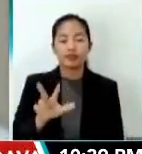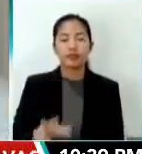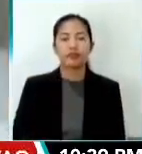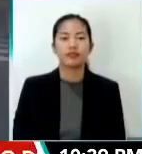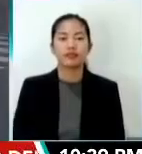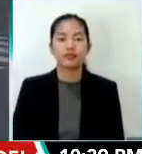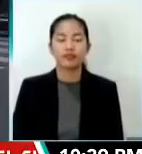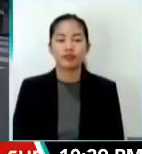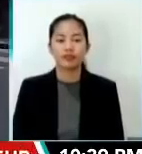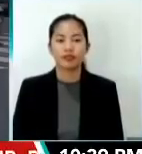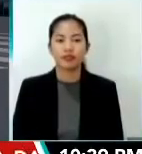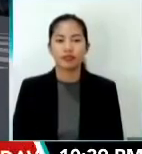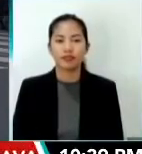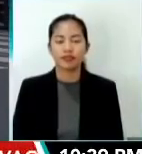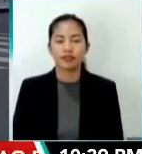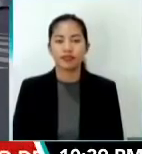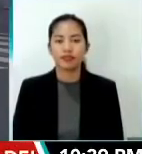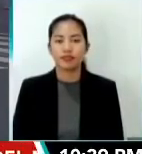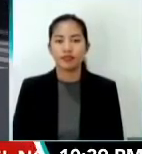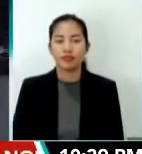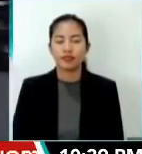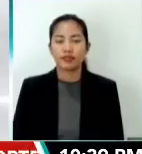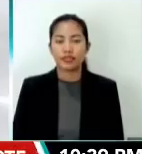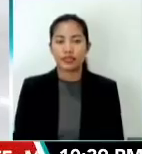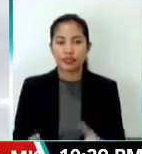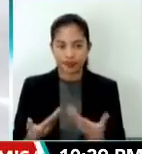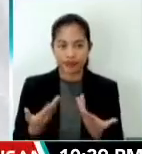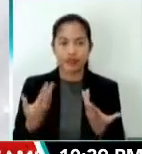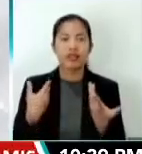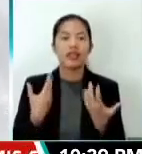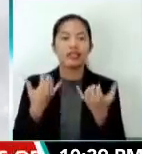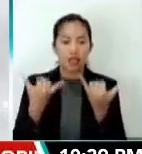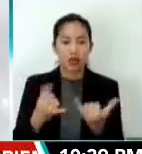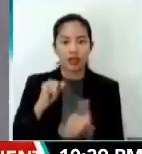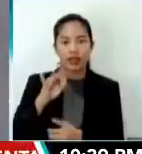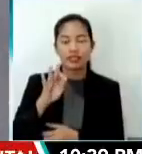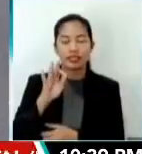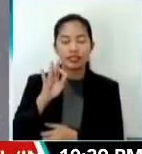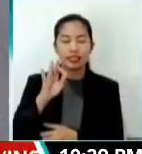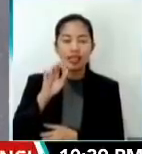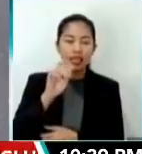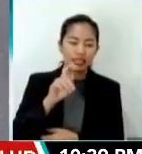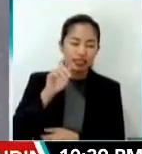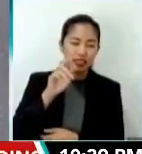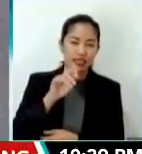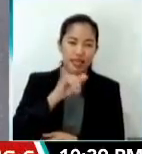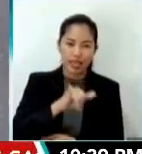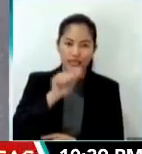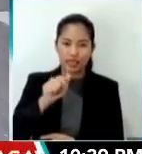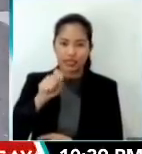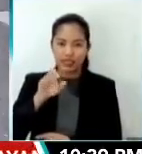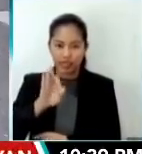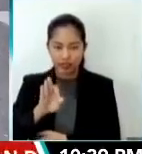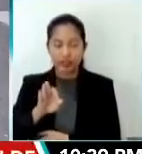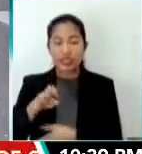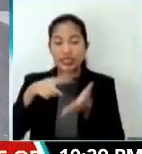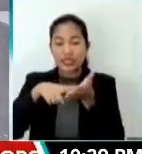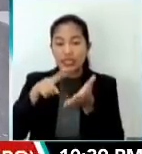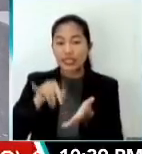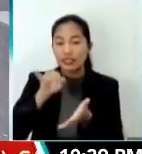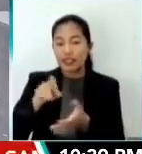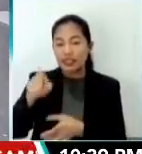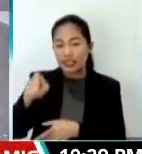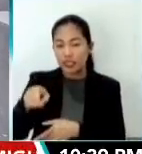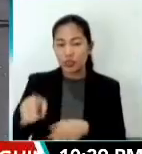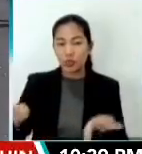araw. Sa ngayon, pinag-aaralan ng Interagency Task Force kung dapat na rin isama ang Karating Lalawigan na Laguna sa Alert Level 3.